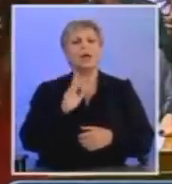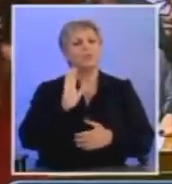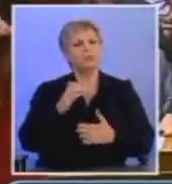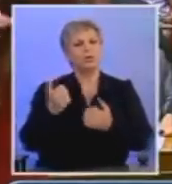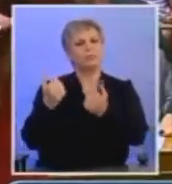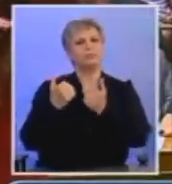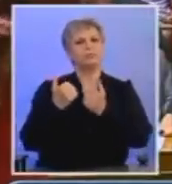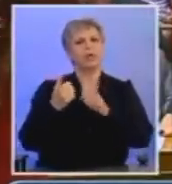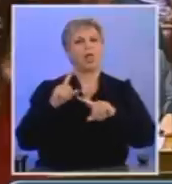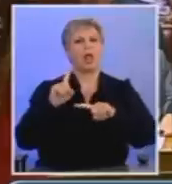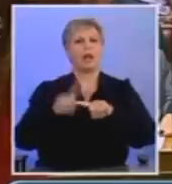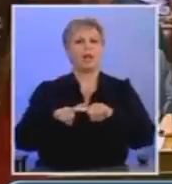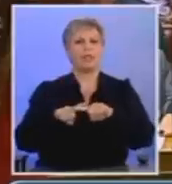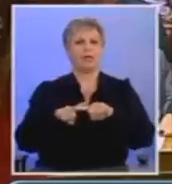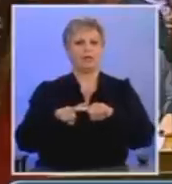Ελλάδα.